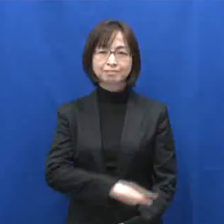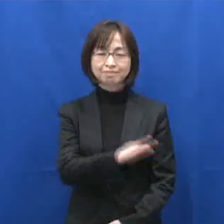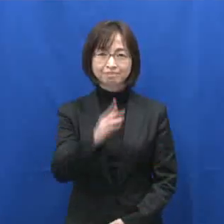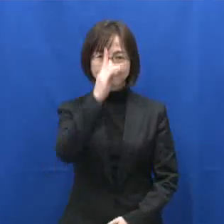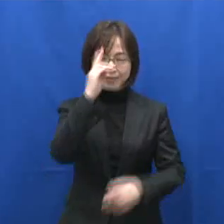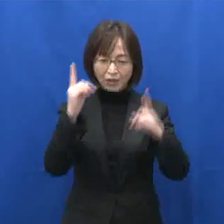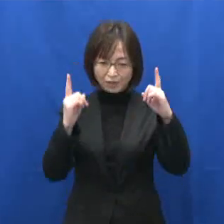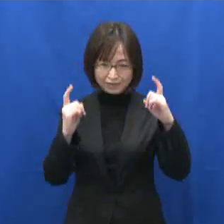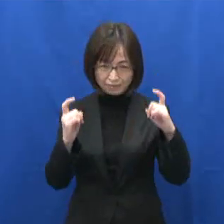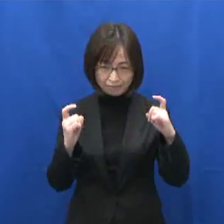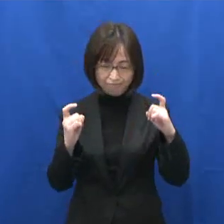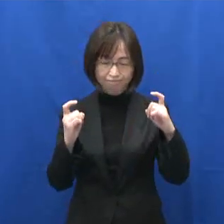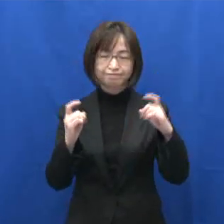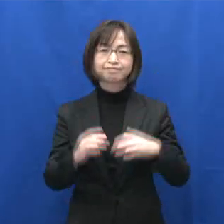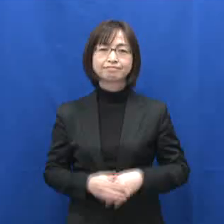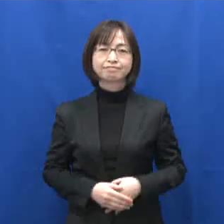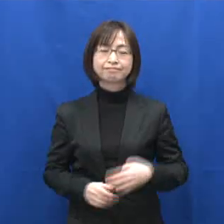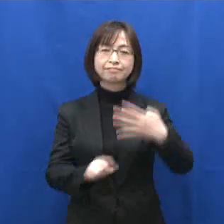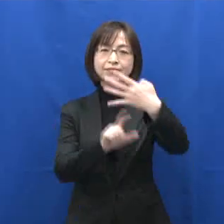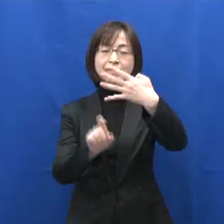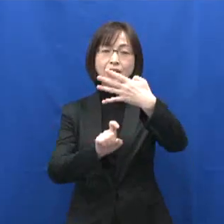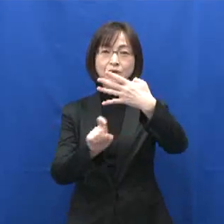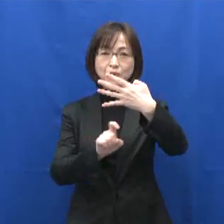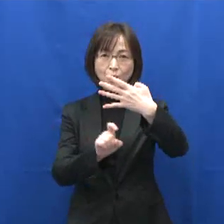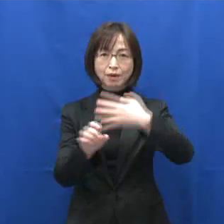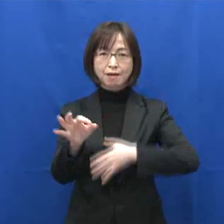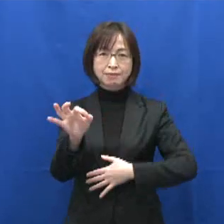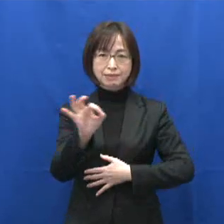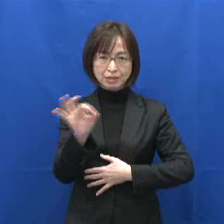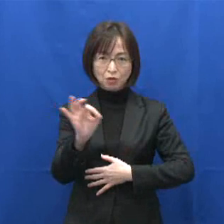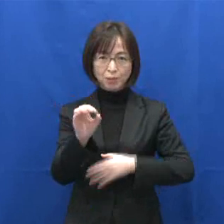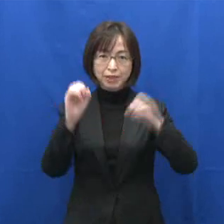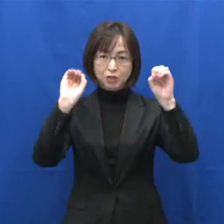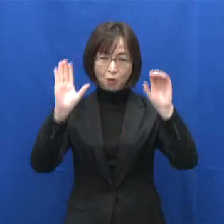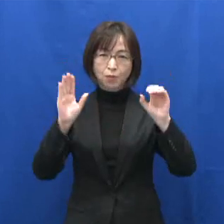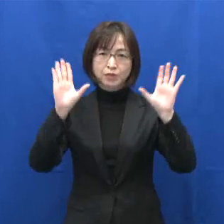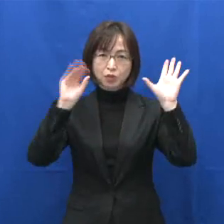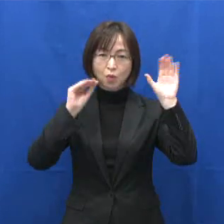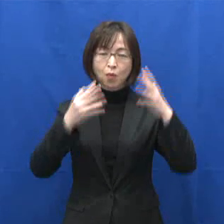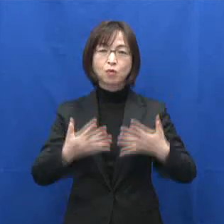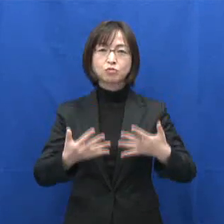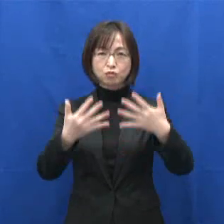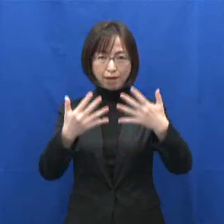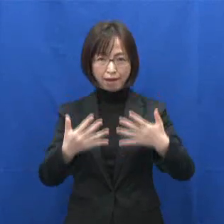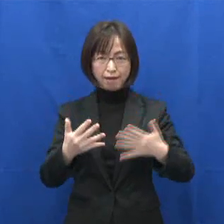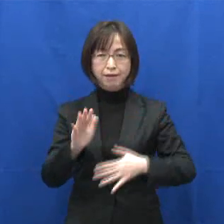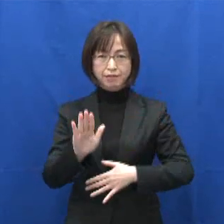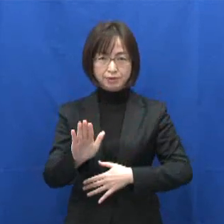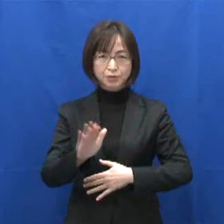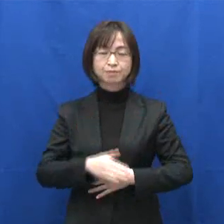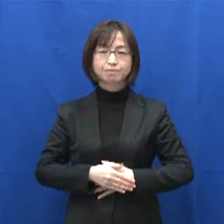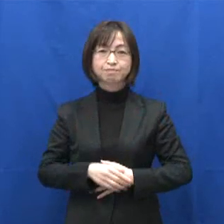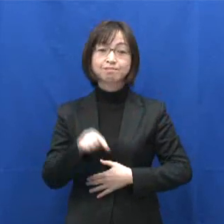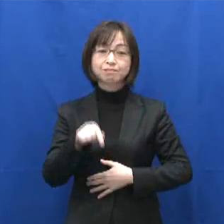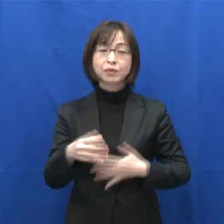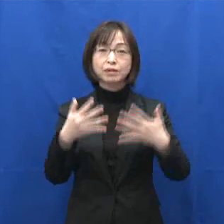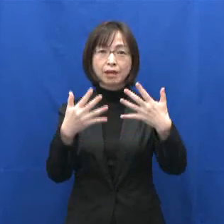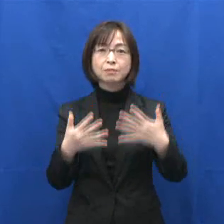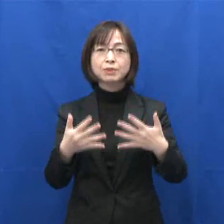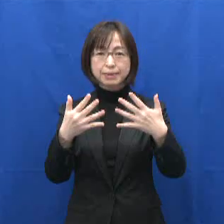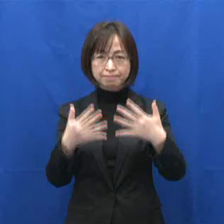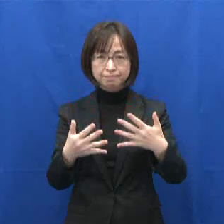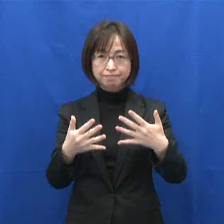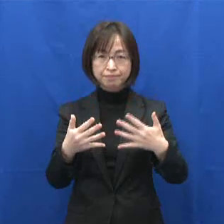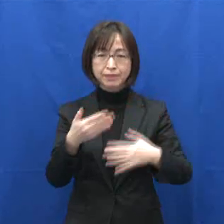皆さんこんにちは。4月10日金曜日、豊島情報スクエアです。この番組は